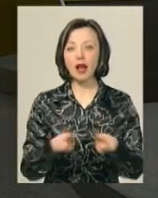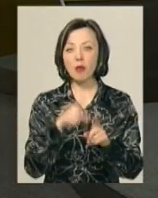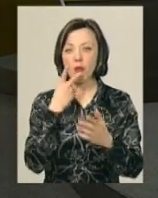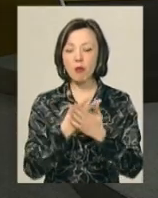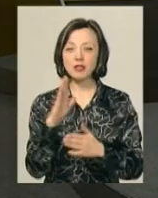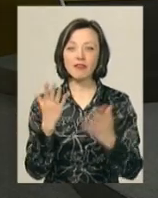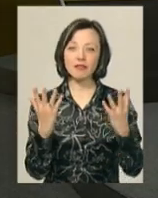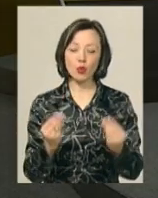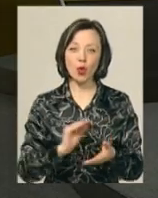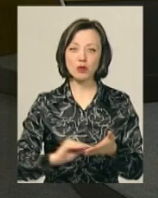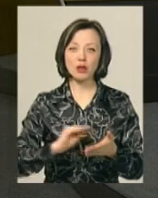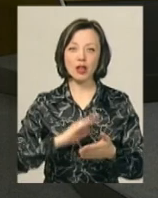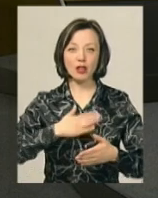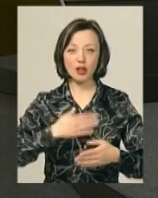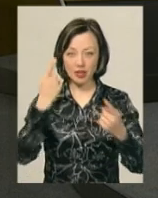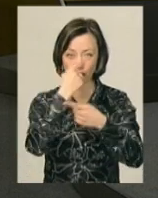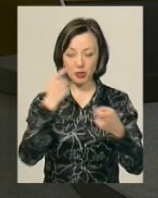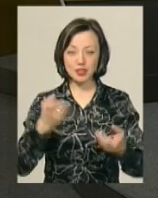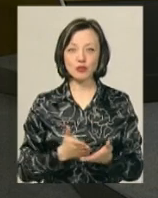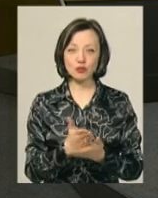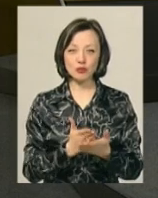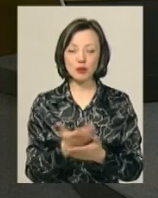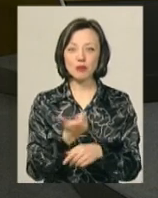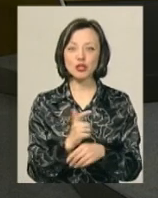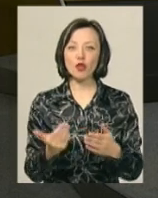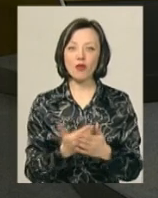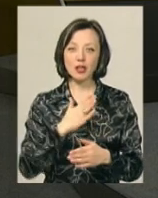побачили вівторок кореспонденти нашої інформаційної служби. Ще